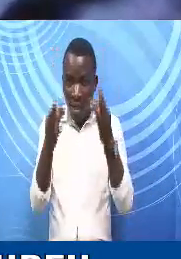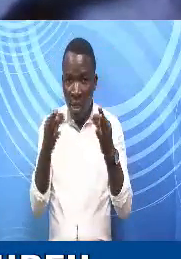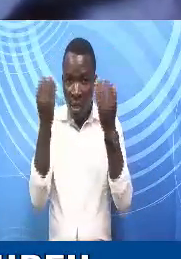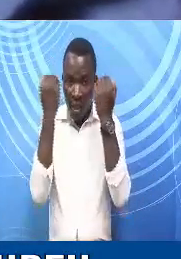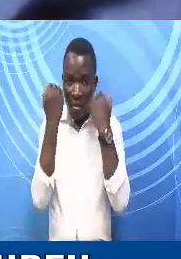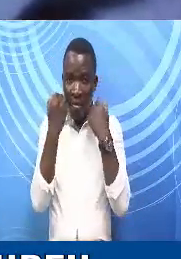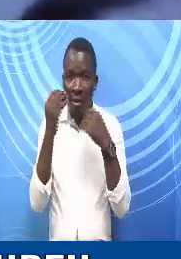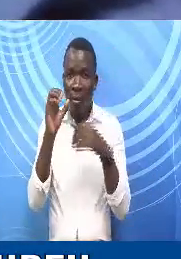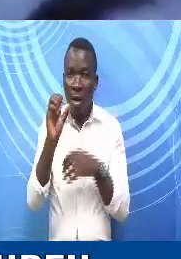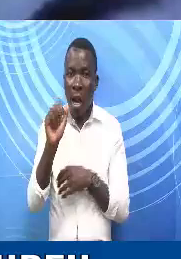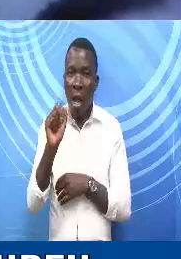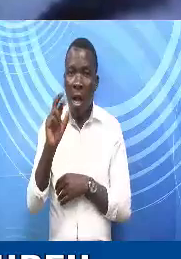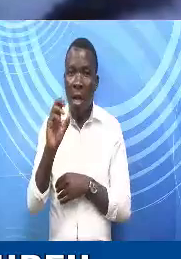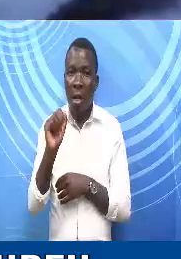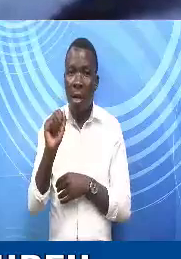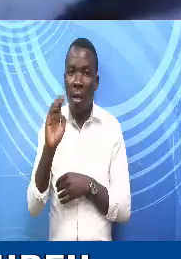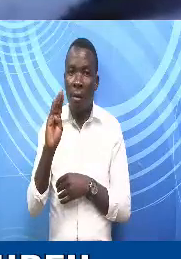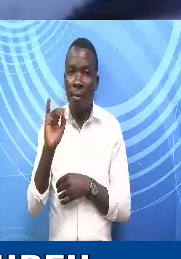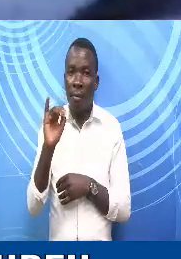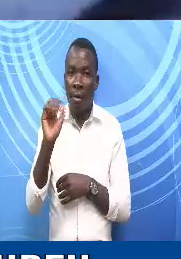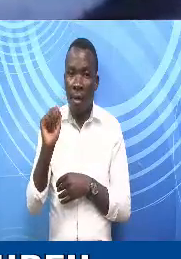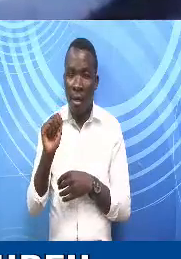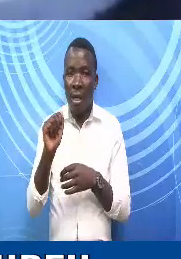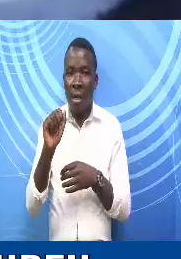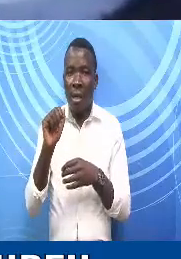muri Arabia Saudite kidasanzwe.